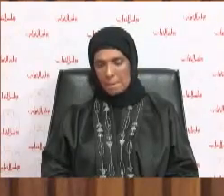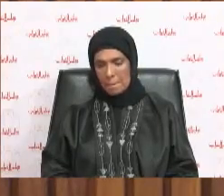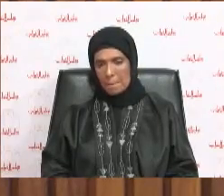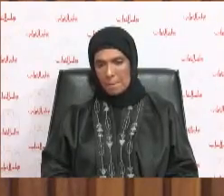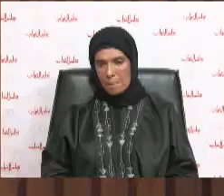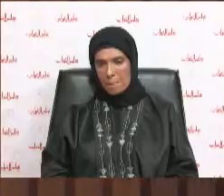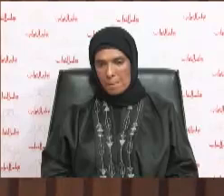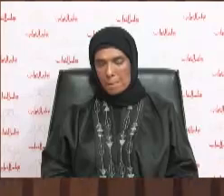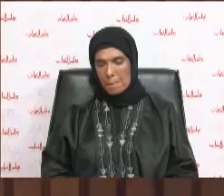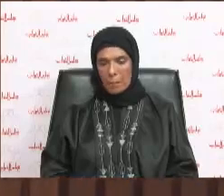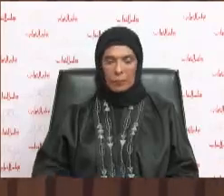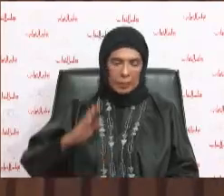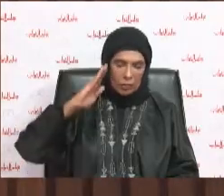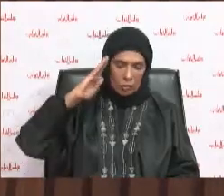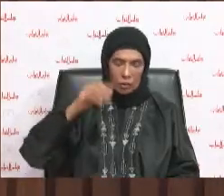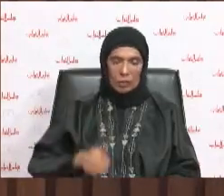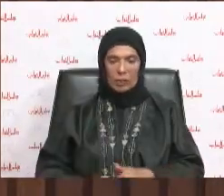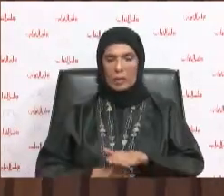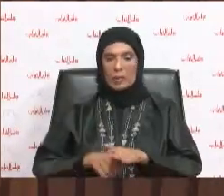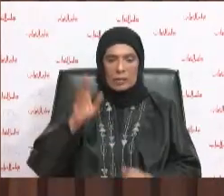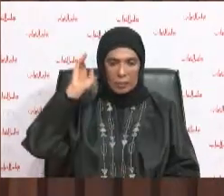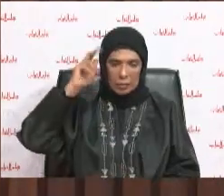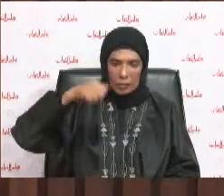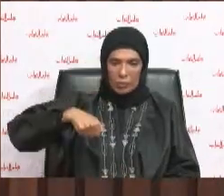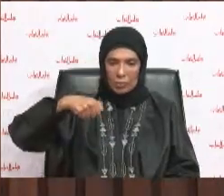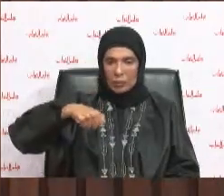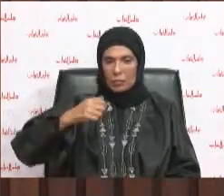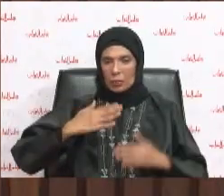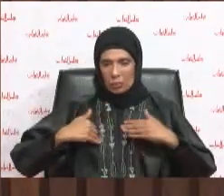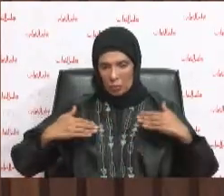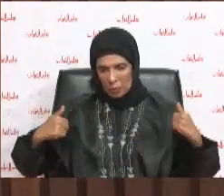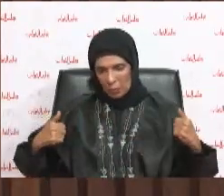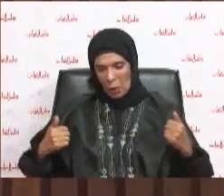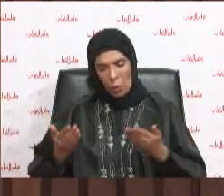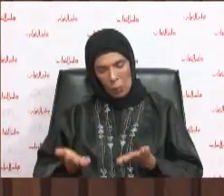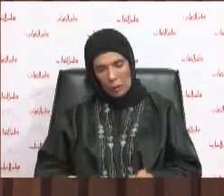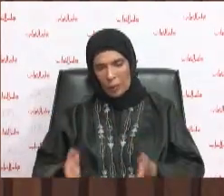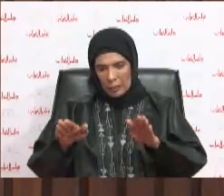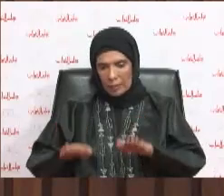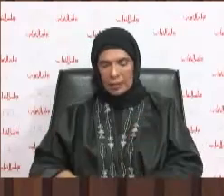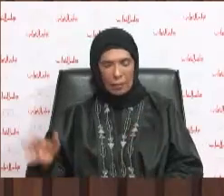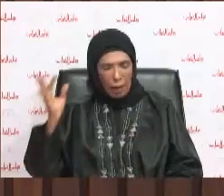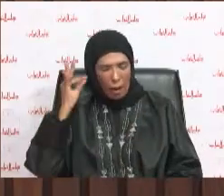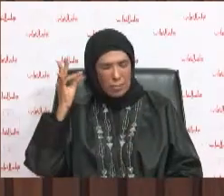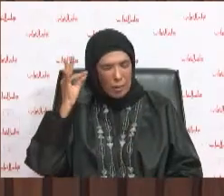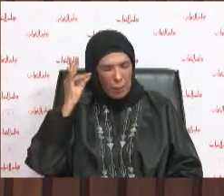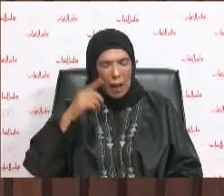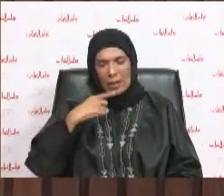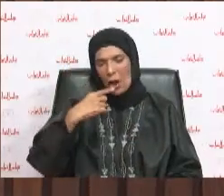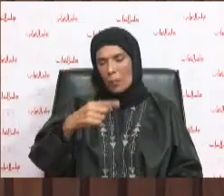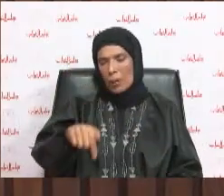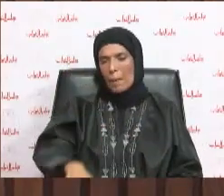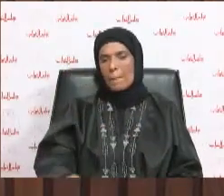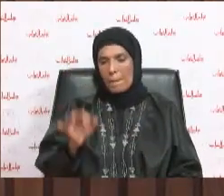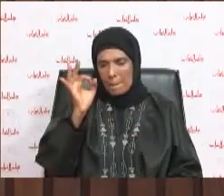شكرا لاخ الرئيس، السلام عليكم ورحمه الله وبركاته، ودائما سعيد انا بتواجدي معاكم والاستماع لوجهات نظركم، واحب